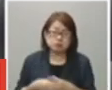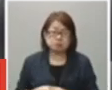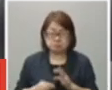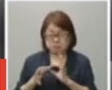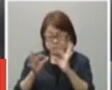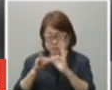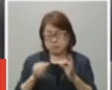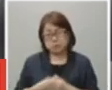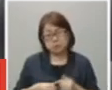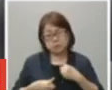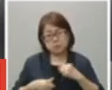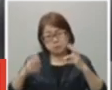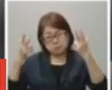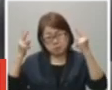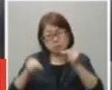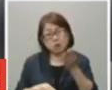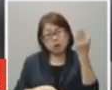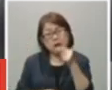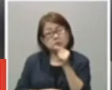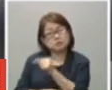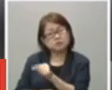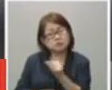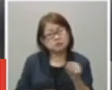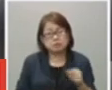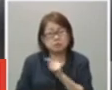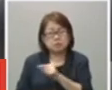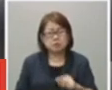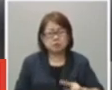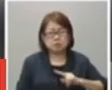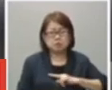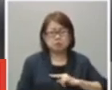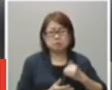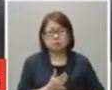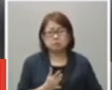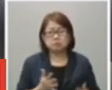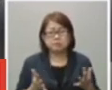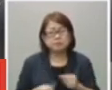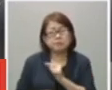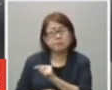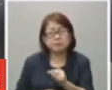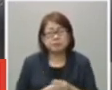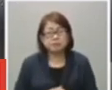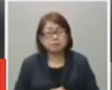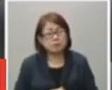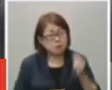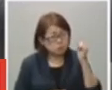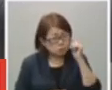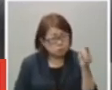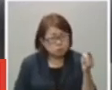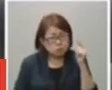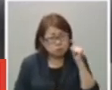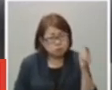นู้นรัฐบาลนี้ขอโทษคนนี้โทษคนนู้นคนนี้ตลอดเวลาท่านรู้ไหมครับ